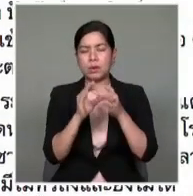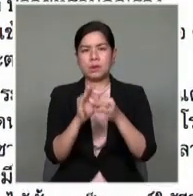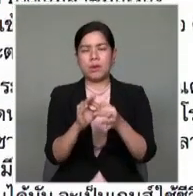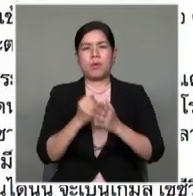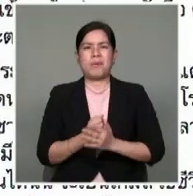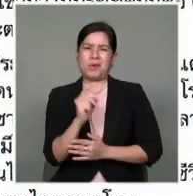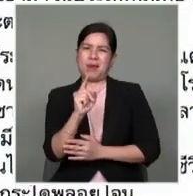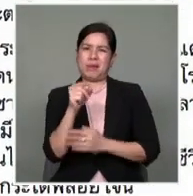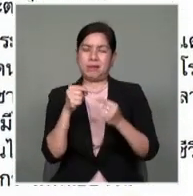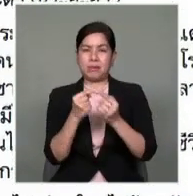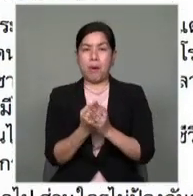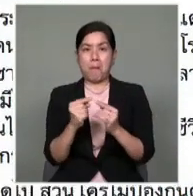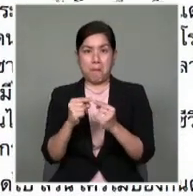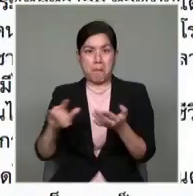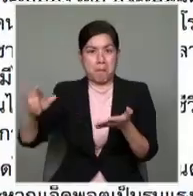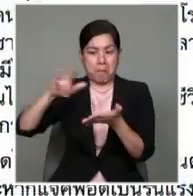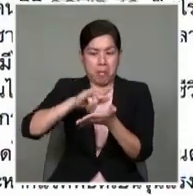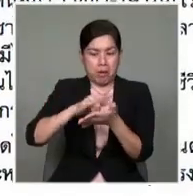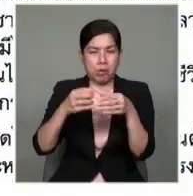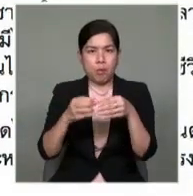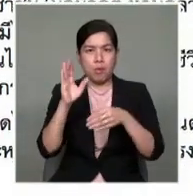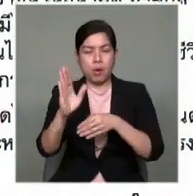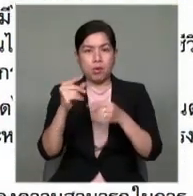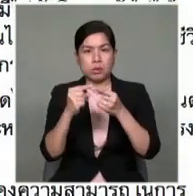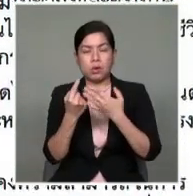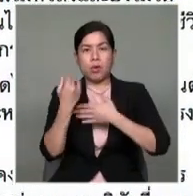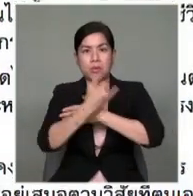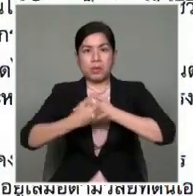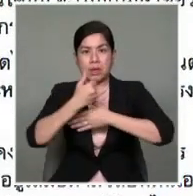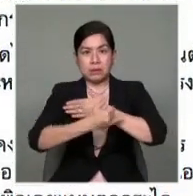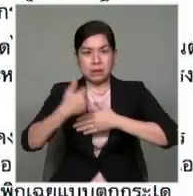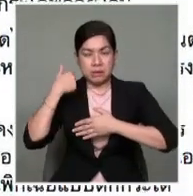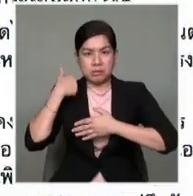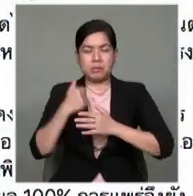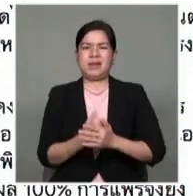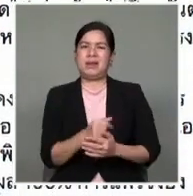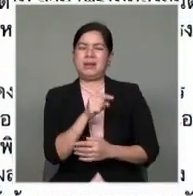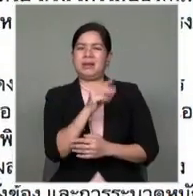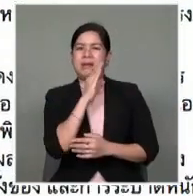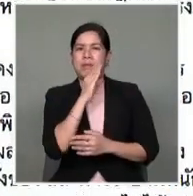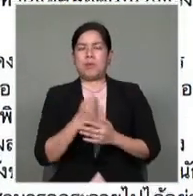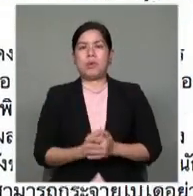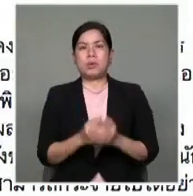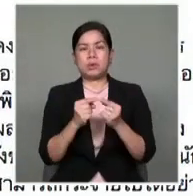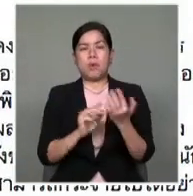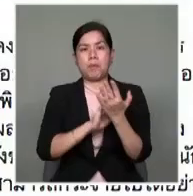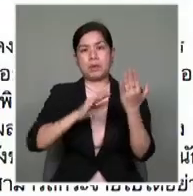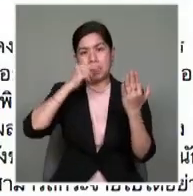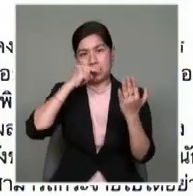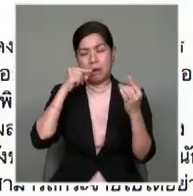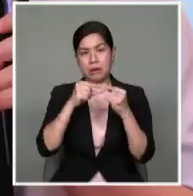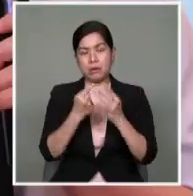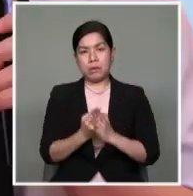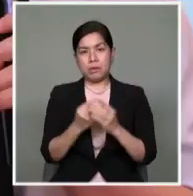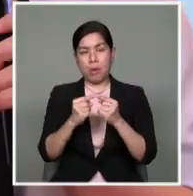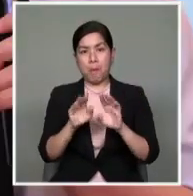การเปิดรับชาวต่างชาติเข้ามาในประเทศไทยหากไทยเปลี่ยนสนามของตัวเองให้เหมือนหลายประเทศทั่วโลกการใ